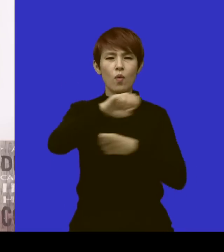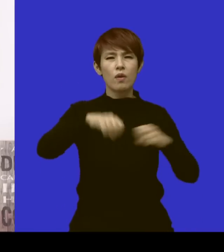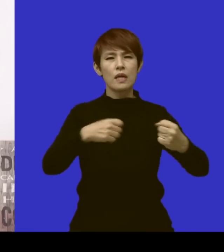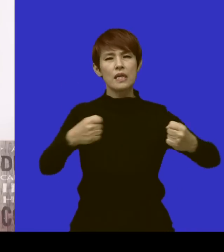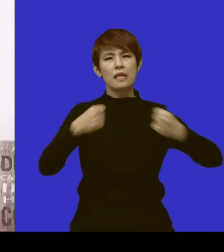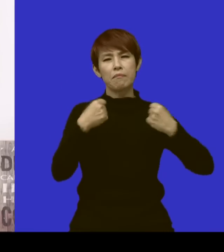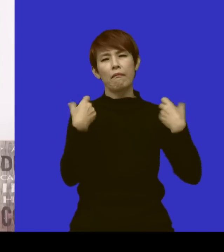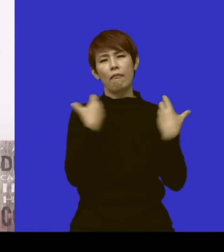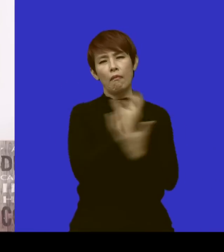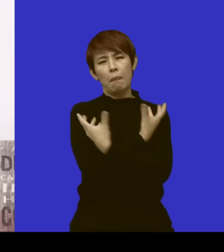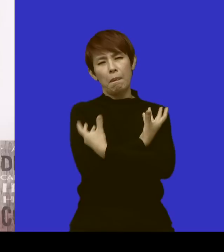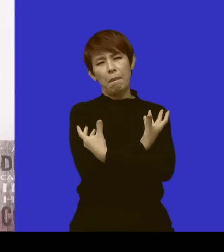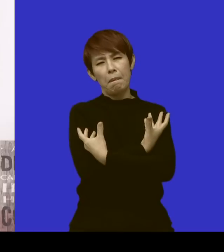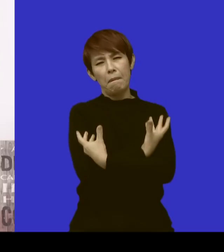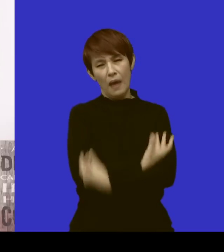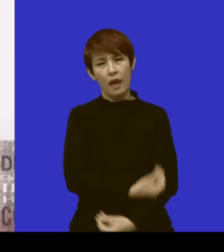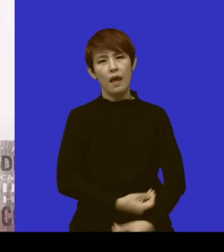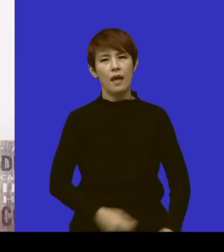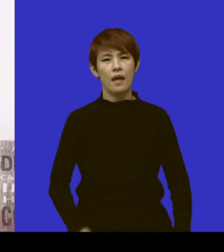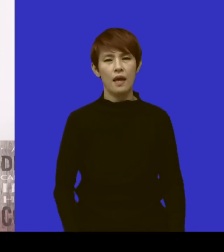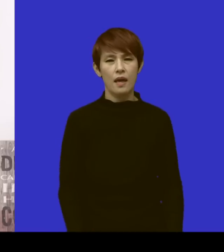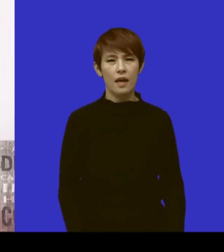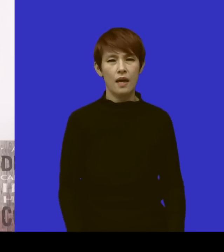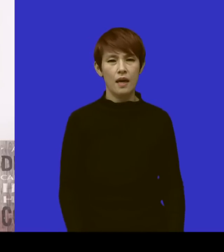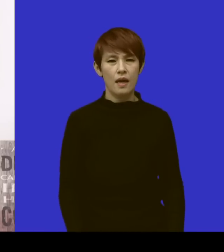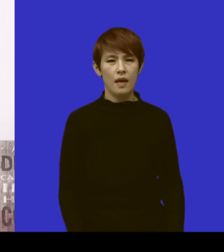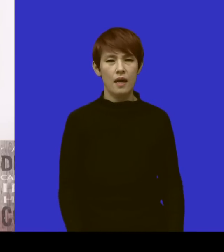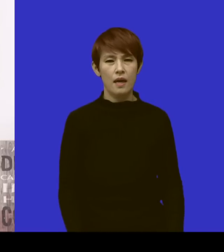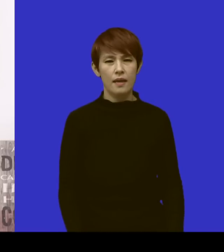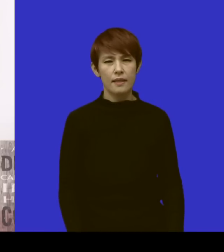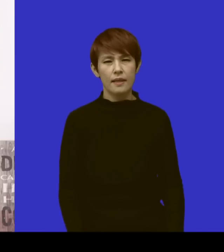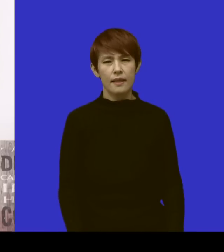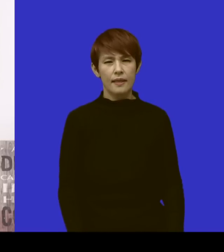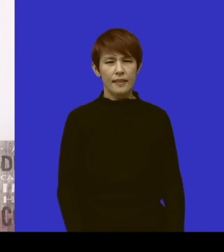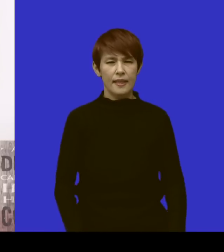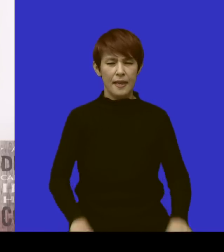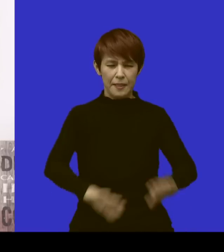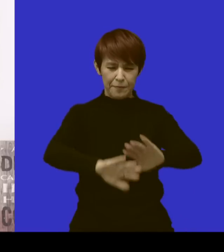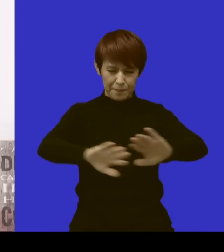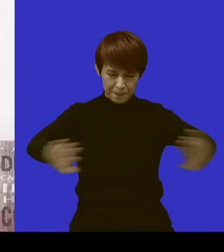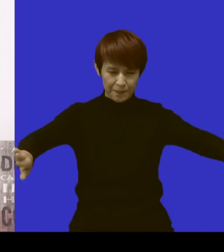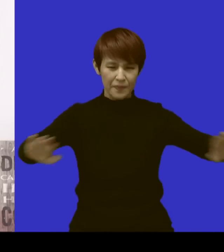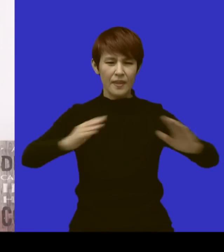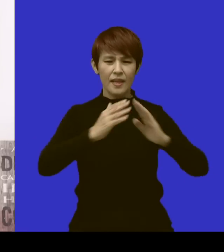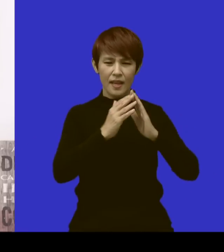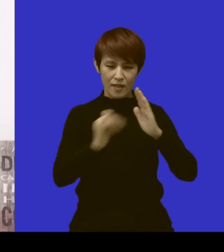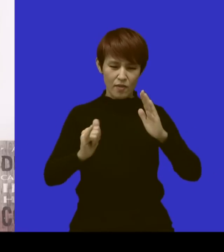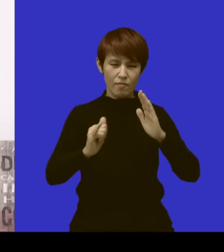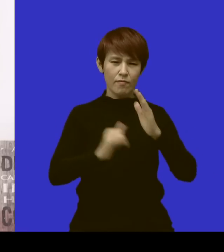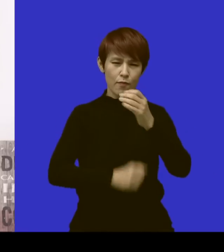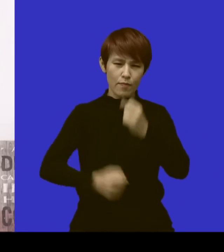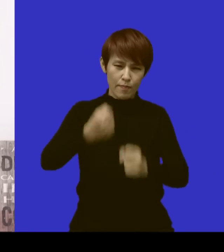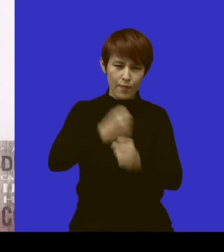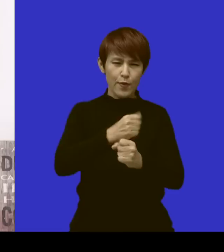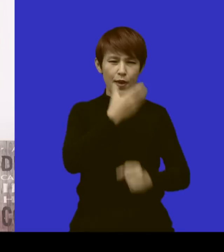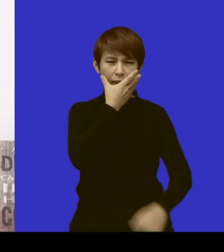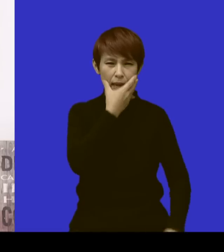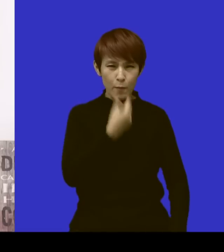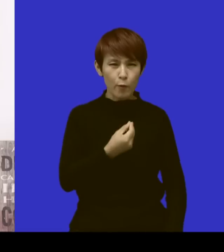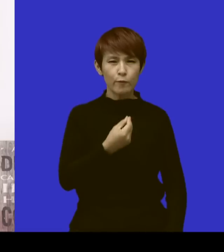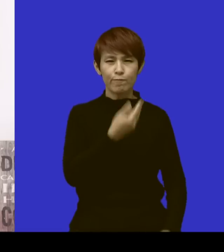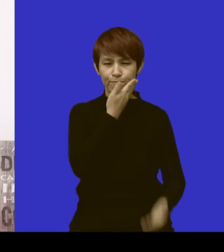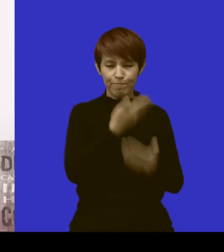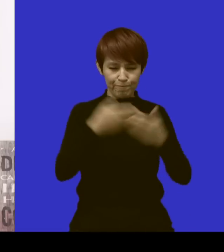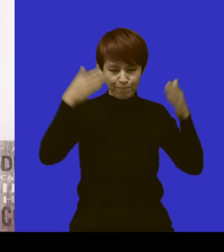시켰고 그렇죠. 오히려 다른 것들은 내비두고 우선 우리가 더 회복해지고 더 행복해지자라는